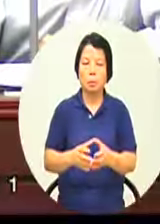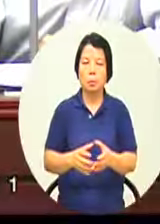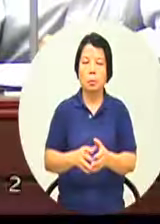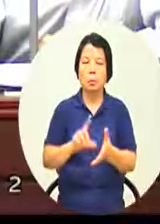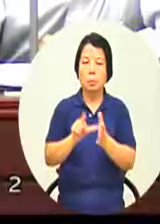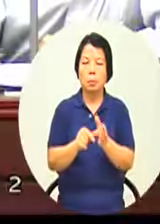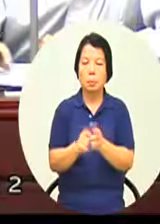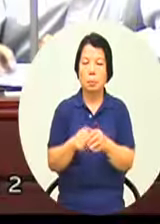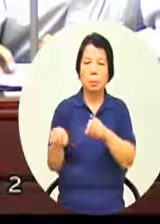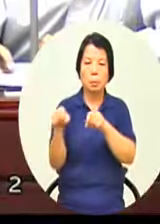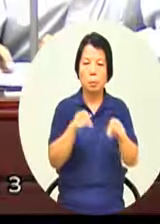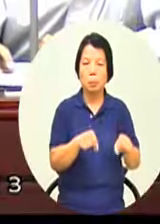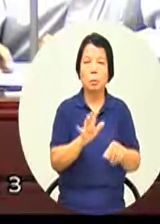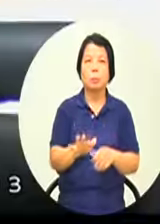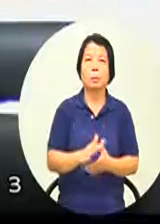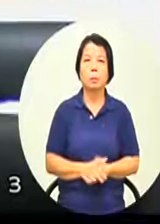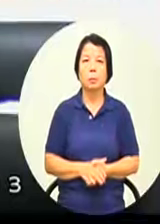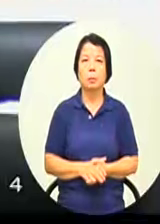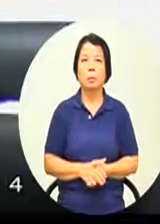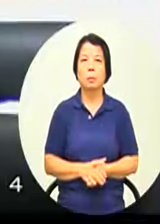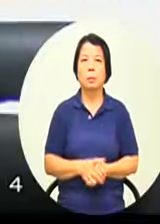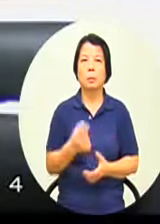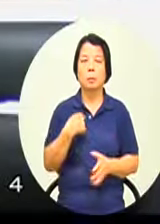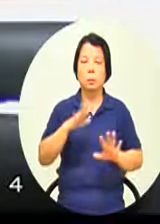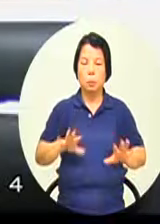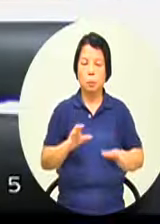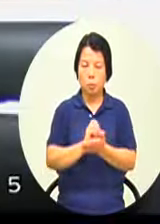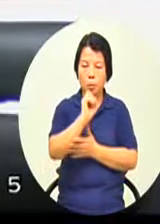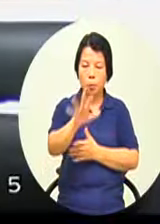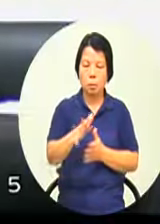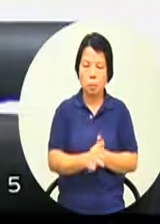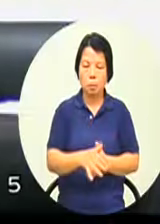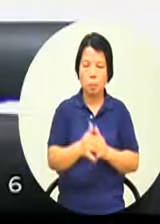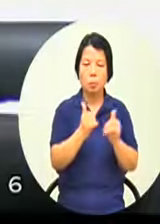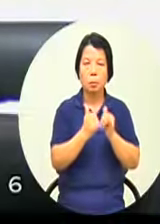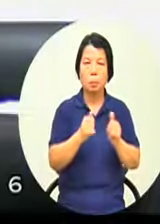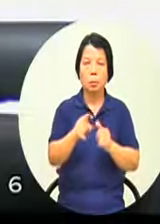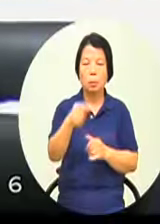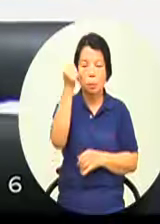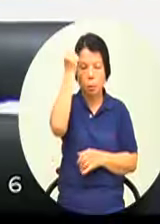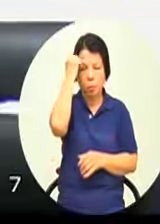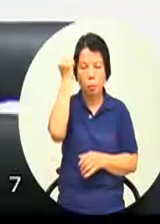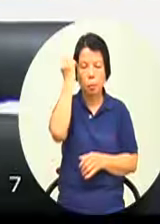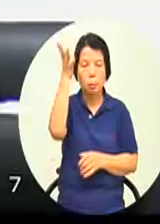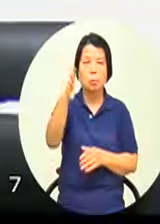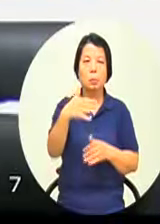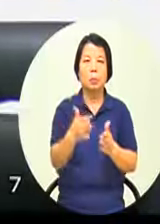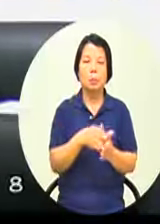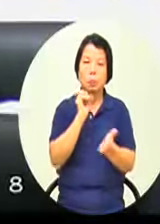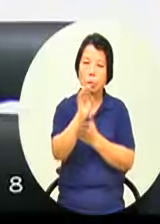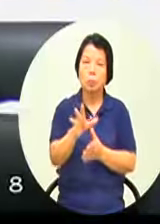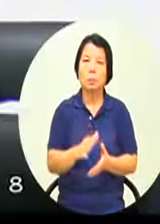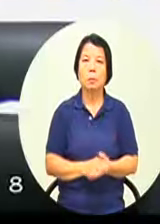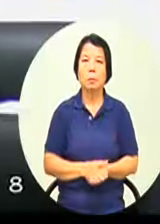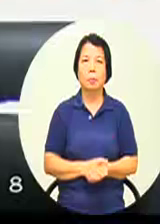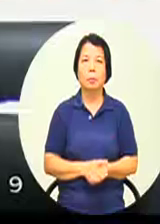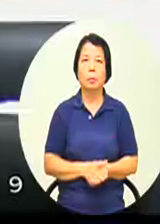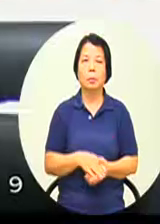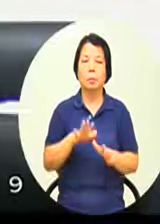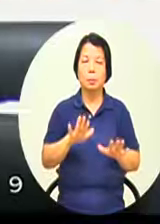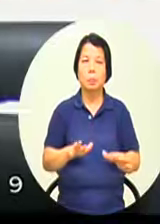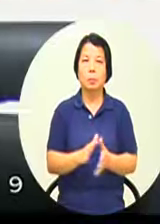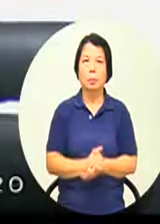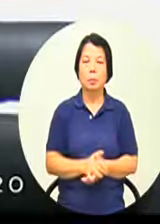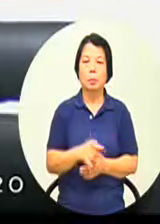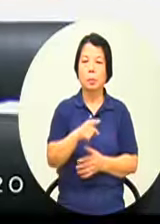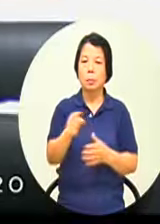晚。 局长，我这边呢在帮你告诉高雄市民，如果你记不得，我帮你告诉高雄市民，那天据